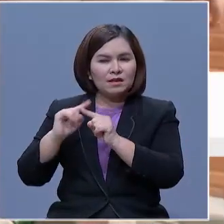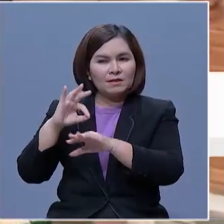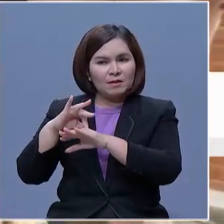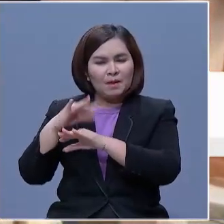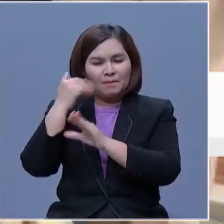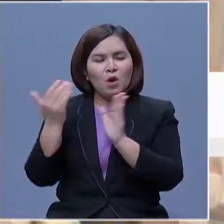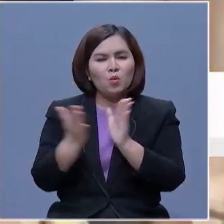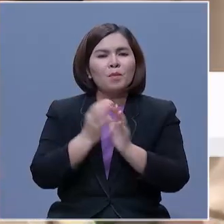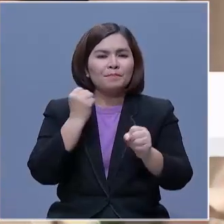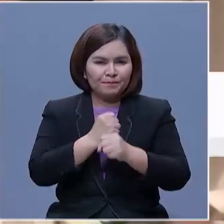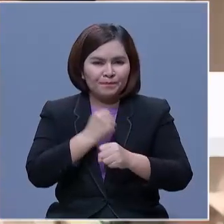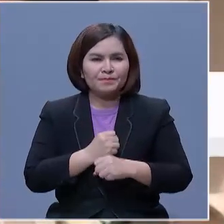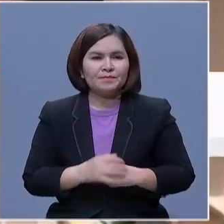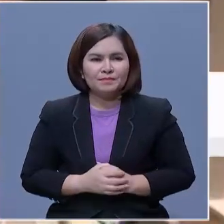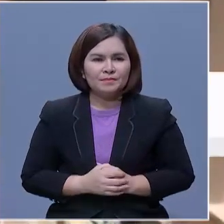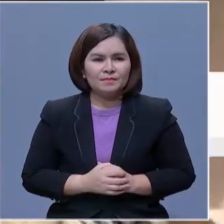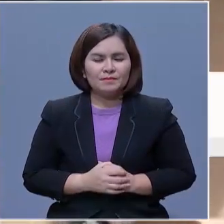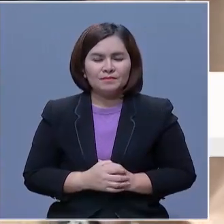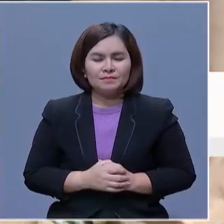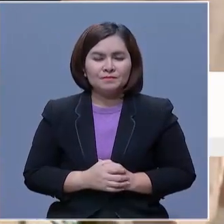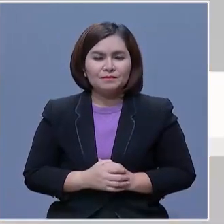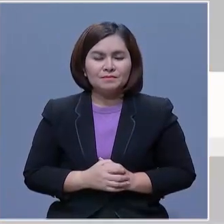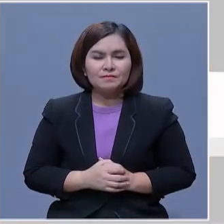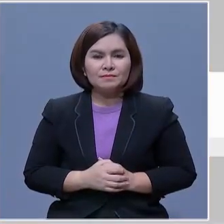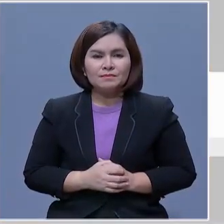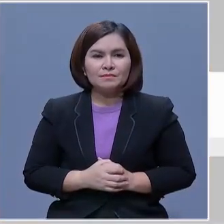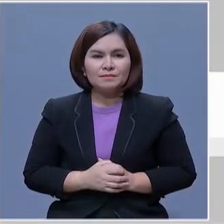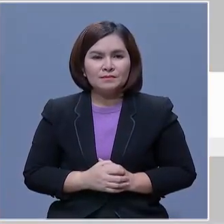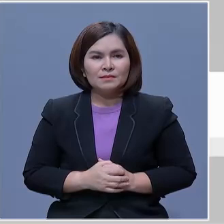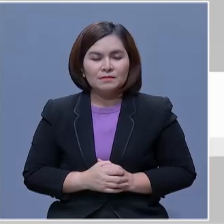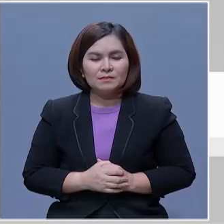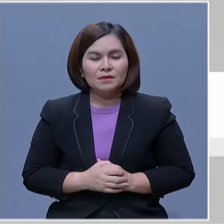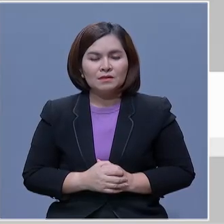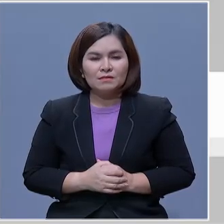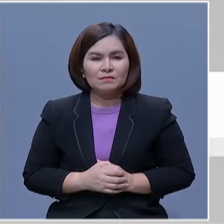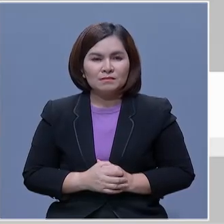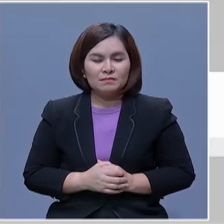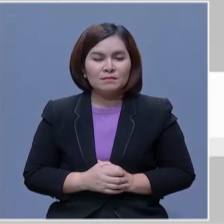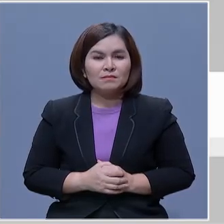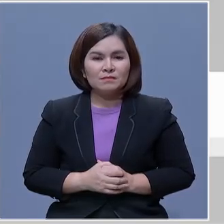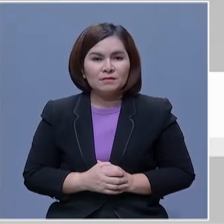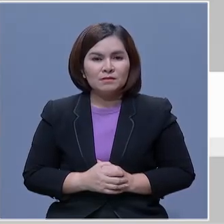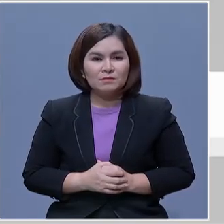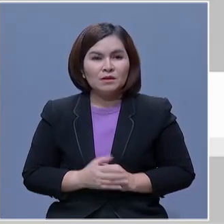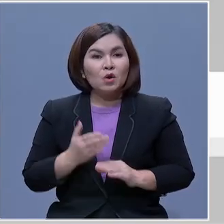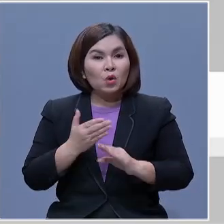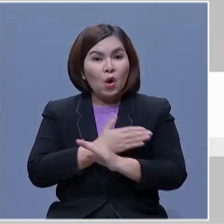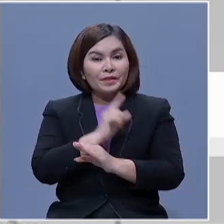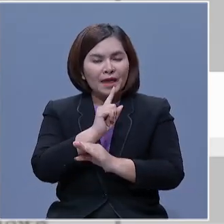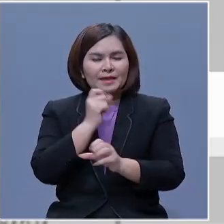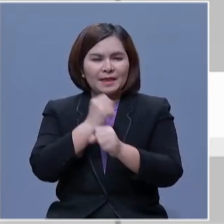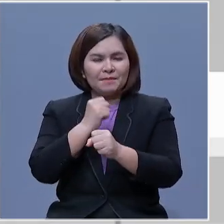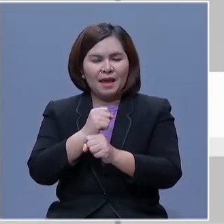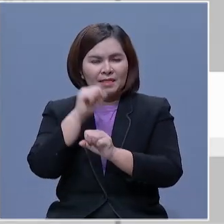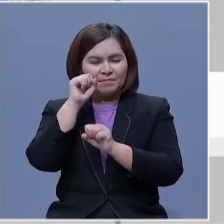คนใกล้ตัวอะไรอย่างเงี้ยนายกเล็กกลับมาทำงานด้วยอย่างล่าสุดก่อนที่นายกเทศมนตรีเมืองบางแก้วจะถูกสั่งหยุดปฏิบัติหน้าที่